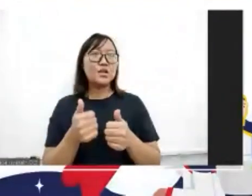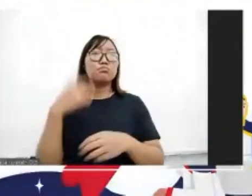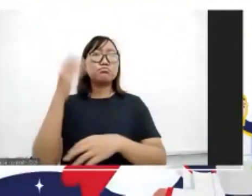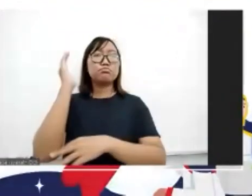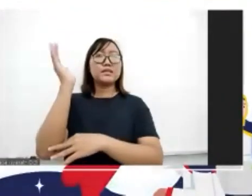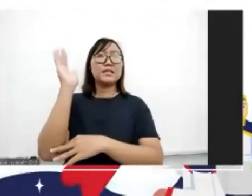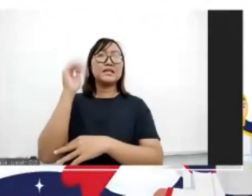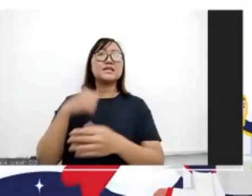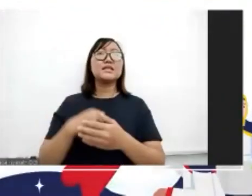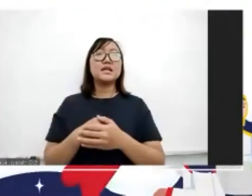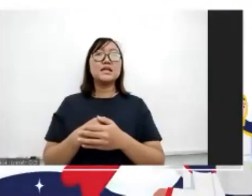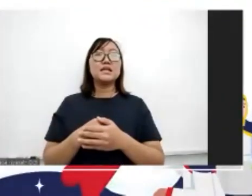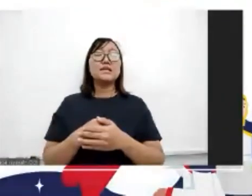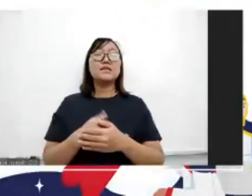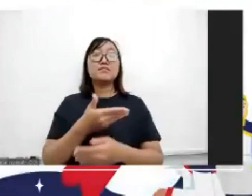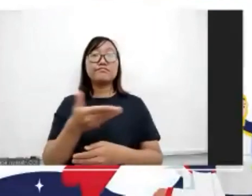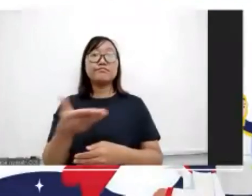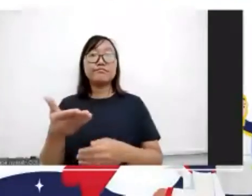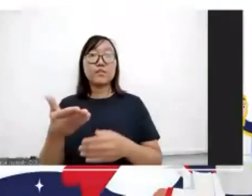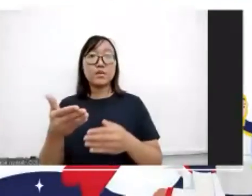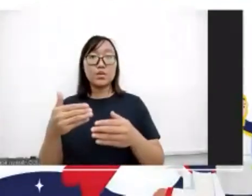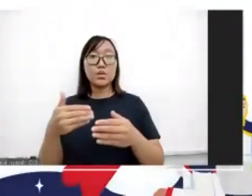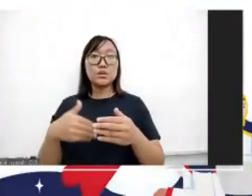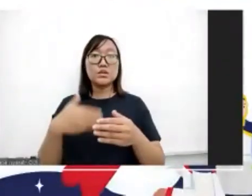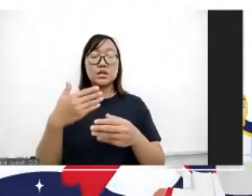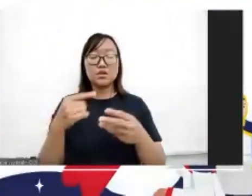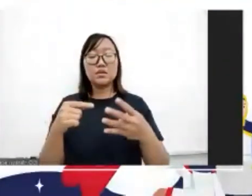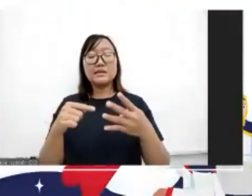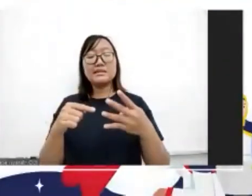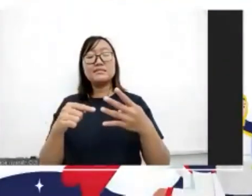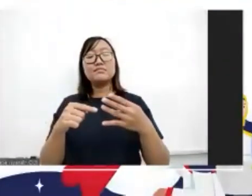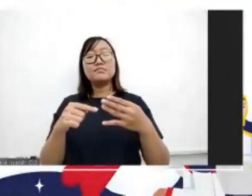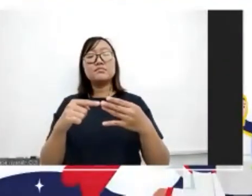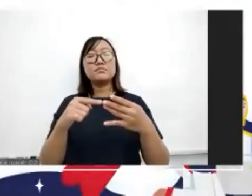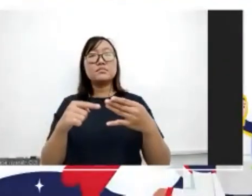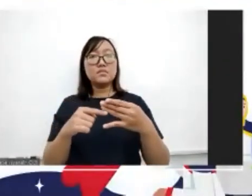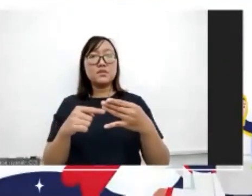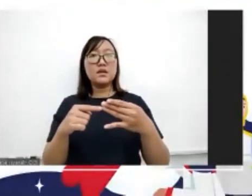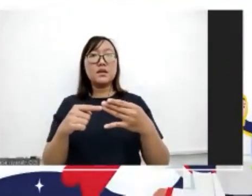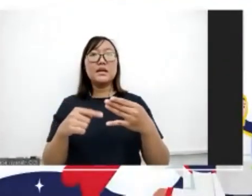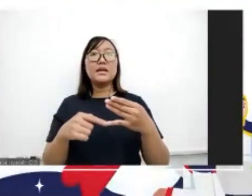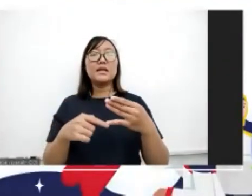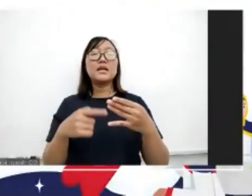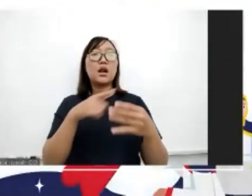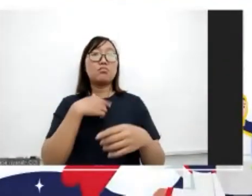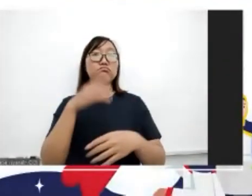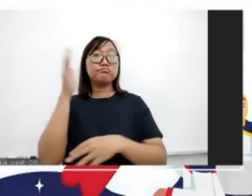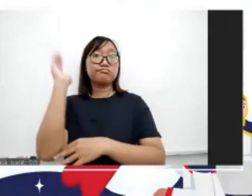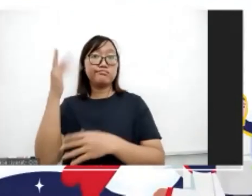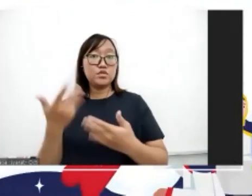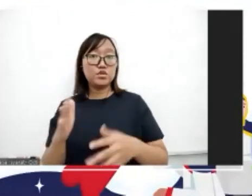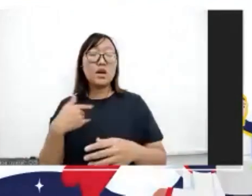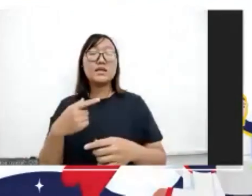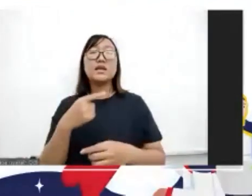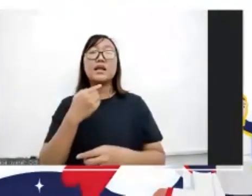berikutnya nanti akan diskusi untuk dua prize dua panelis terakhir tadi Palace dengan baiwan yang mau bertanya boleh oleh